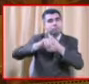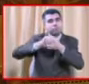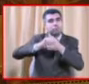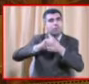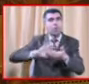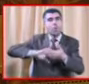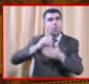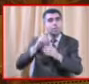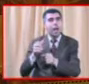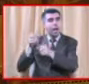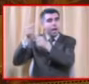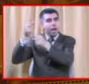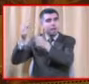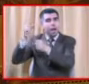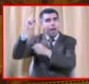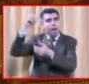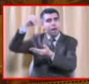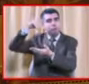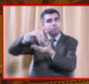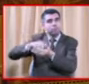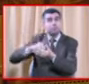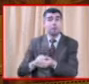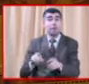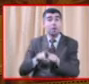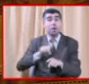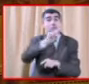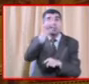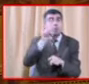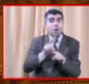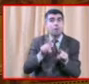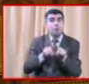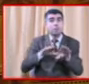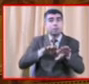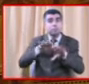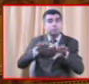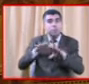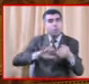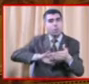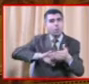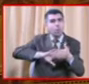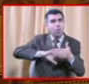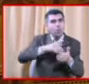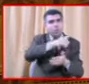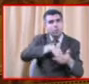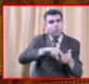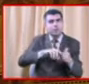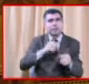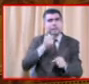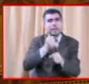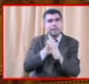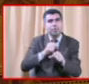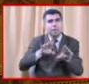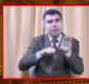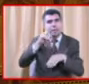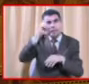كذلك بغيت نوجه سؤالي حول ما هي التدابير وما هي وما جرى بالضبط، شنو يعني